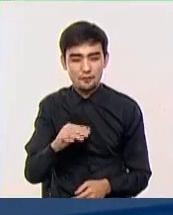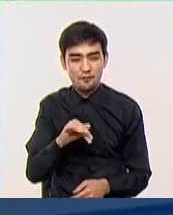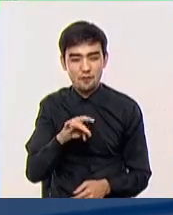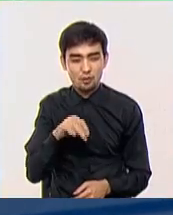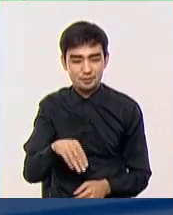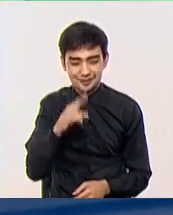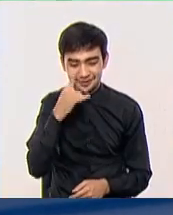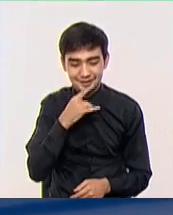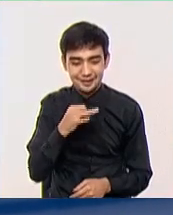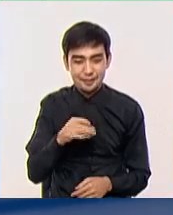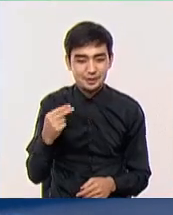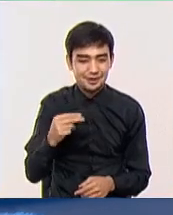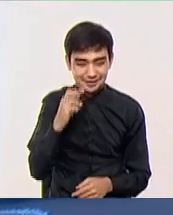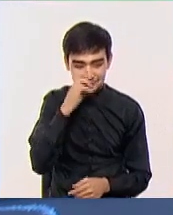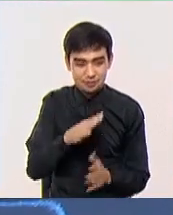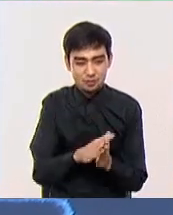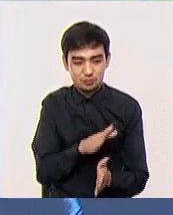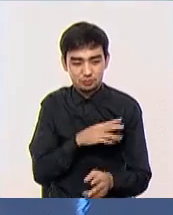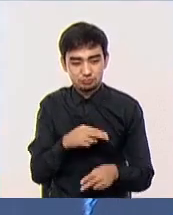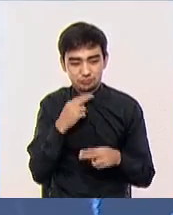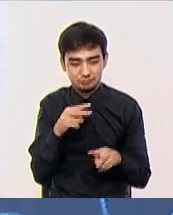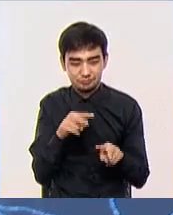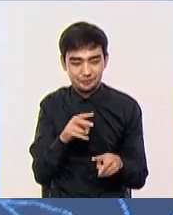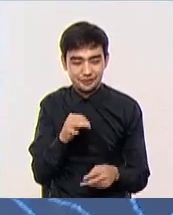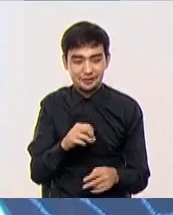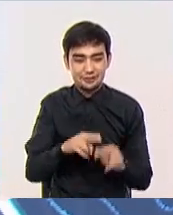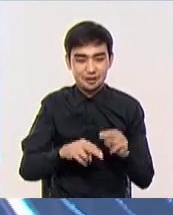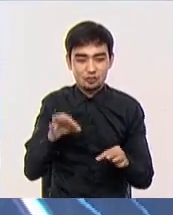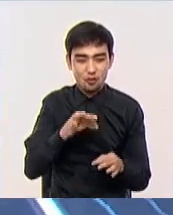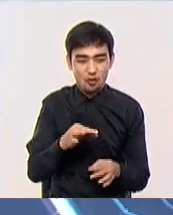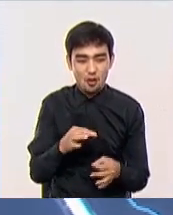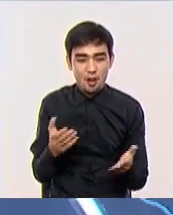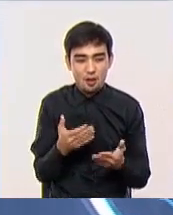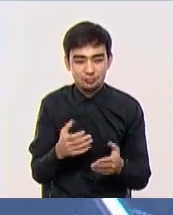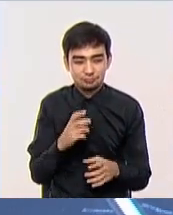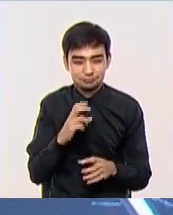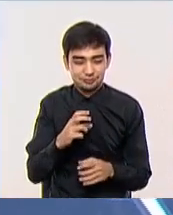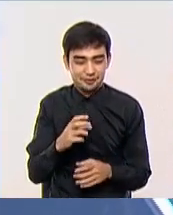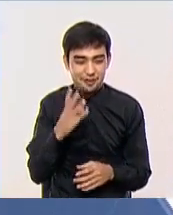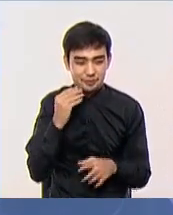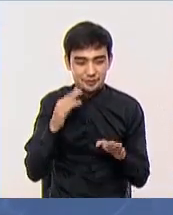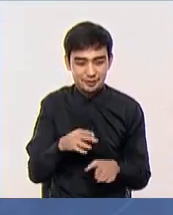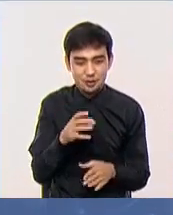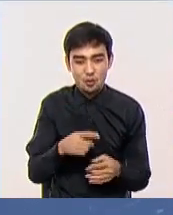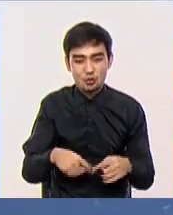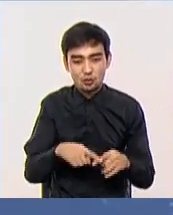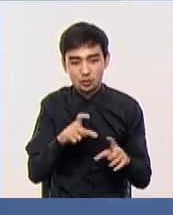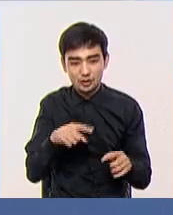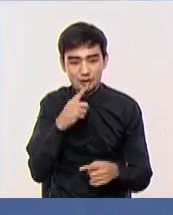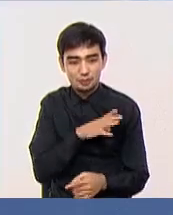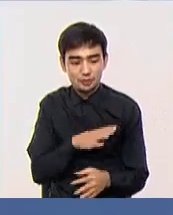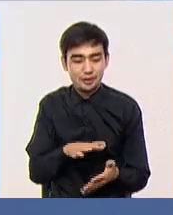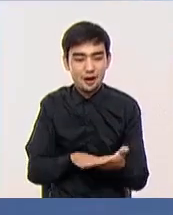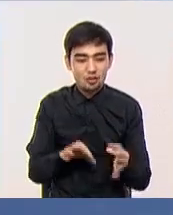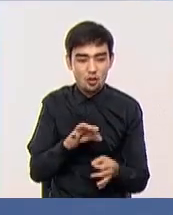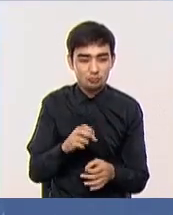просит президента страны взять под личный контроль проект строительства легкорельсового транспорта в Алматы. Активисты говорят, что дальше обсуждение